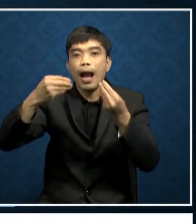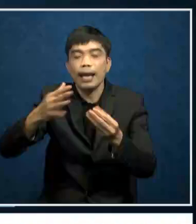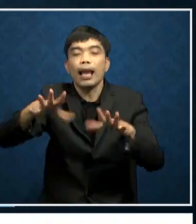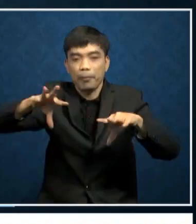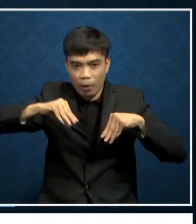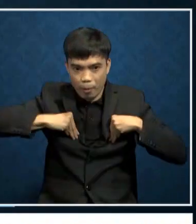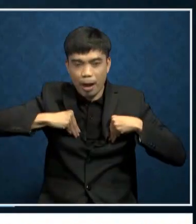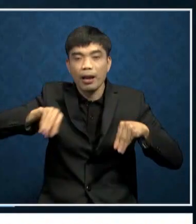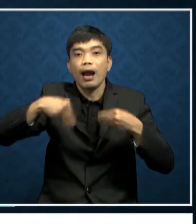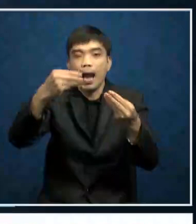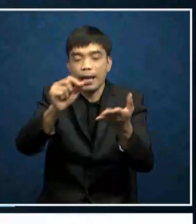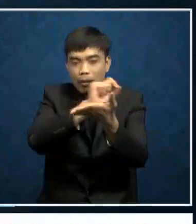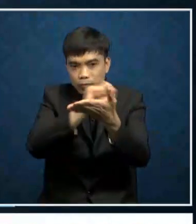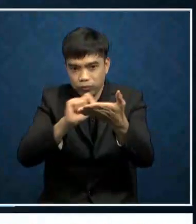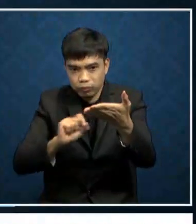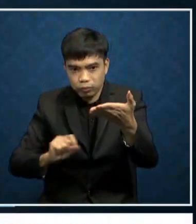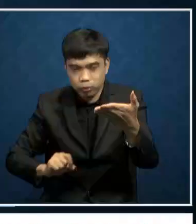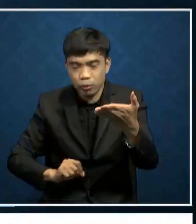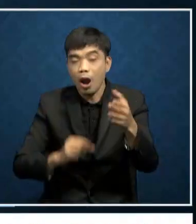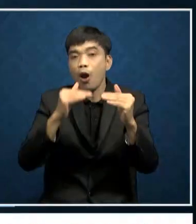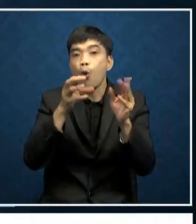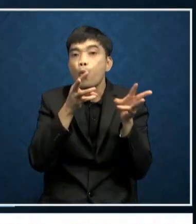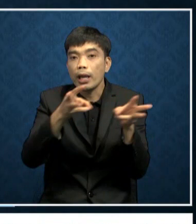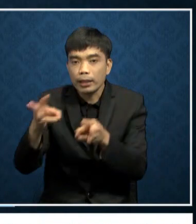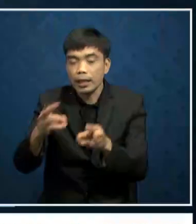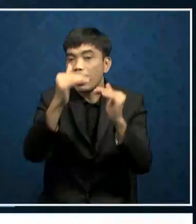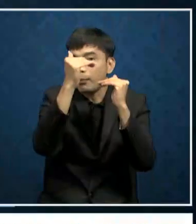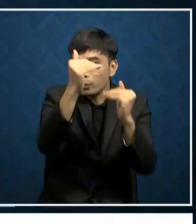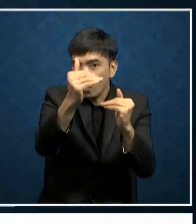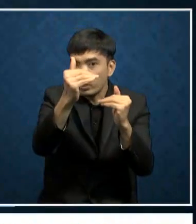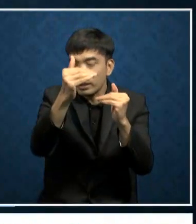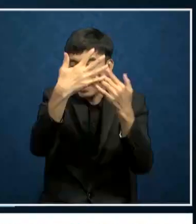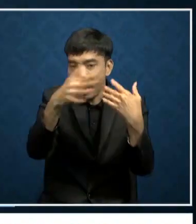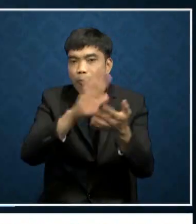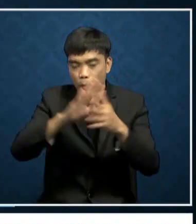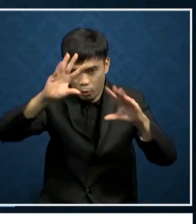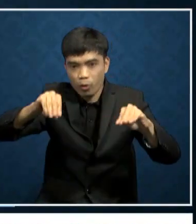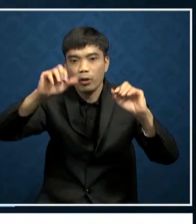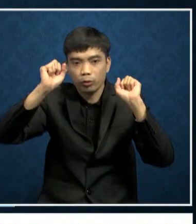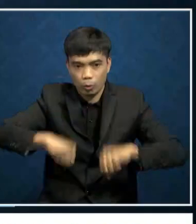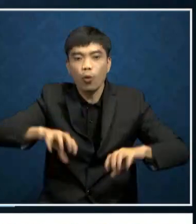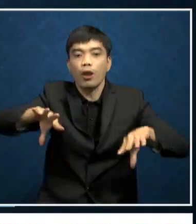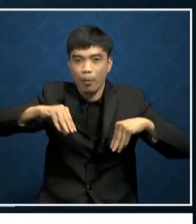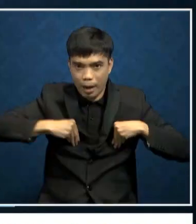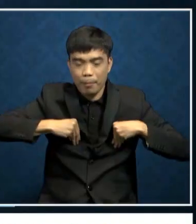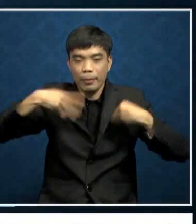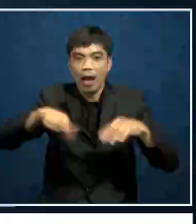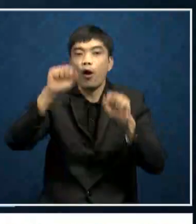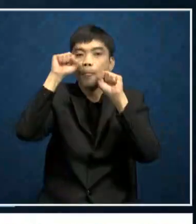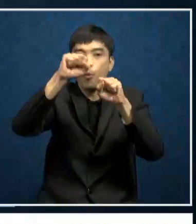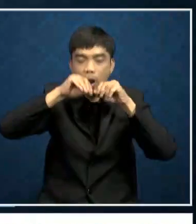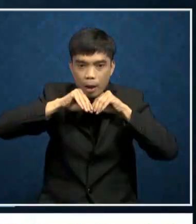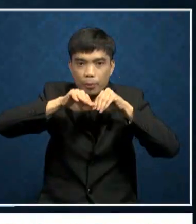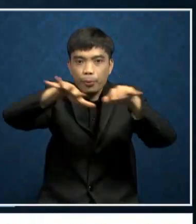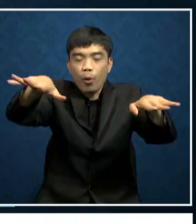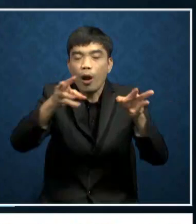ร่างหลักเกณฑ์การกำหนดนะครับแลก็ดำเนินการออกประกาศนะครับในเอ่อกรอบหลักเกณฑ์